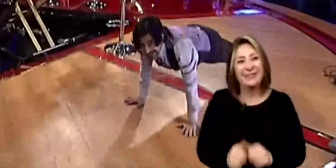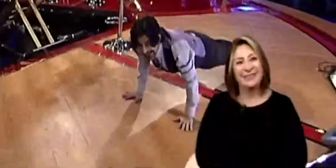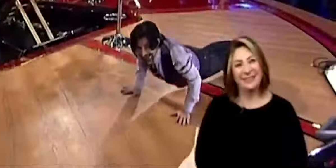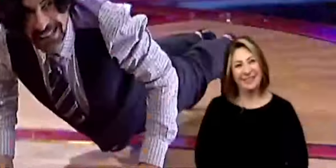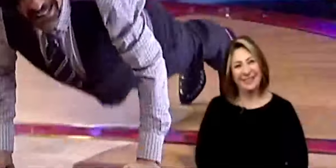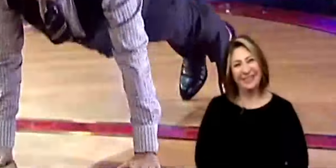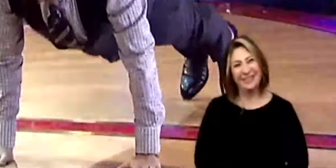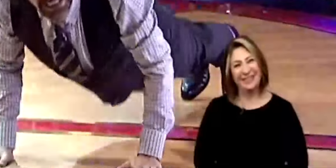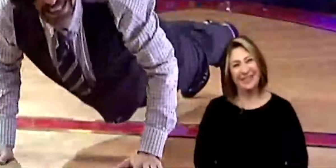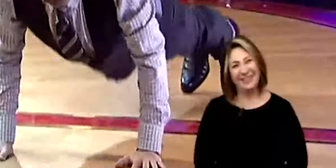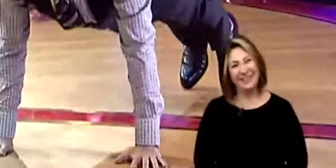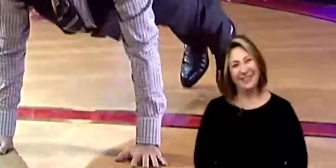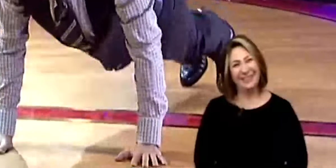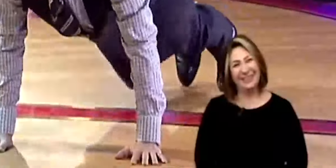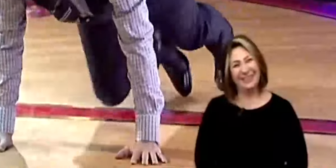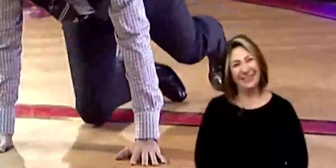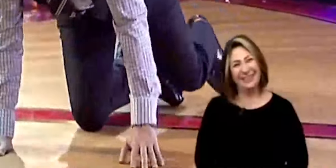görünür.